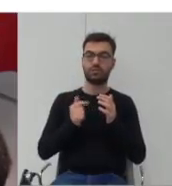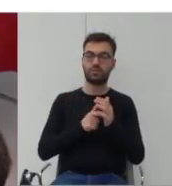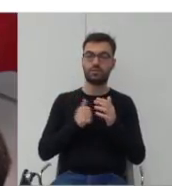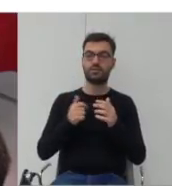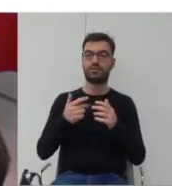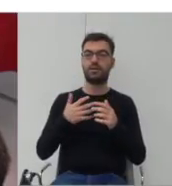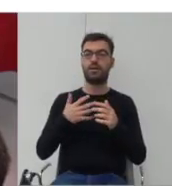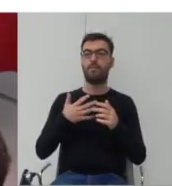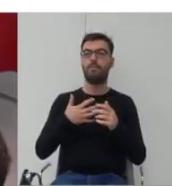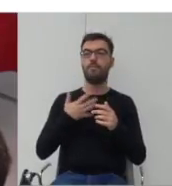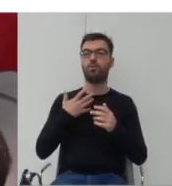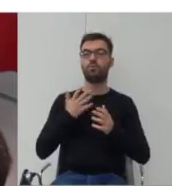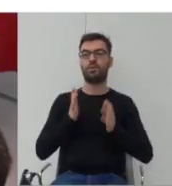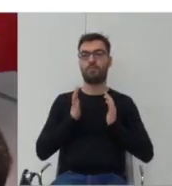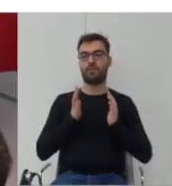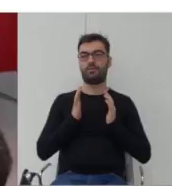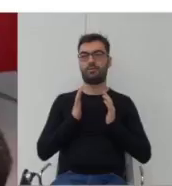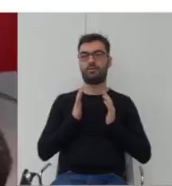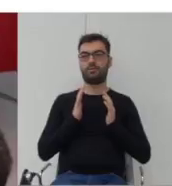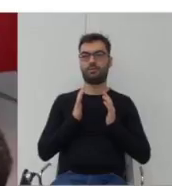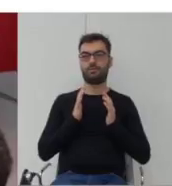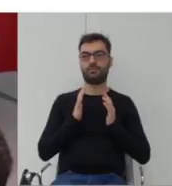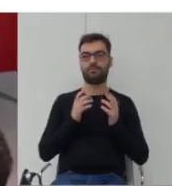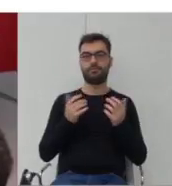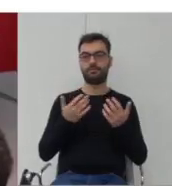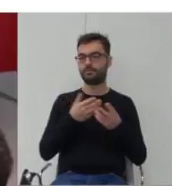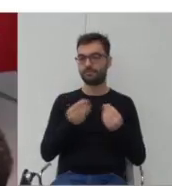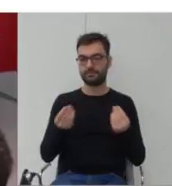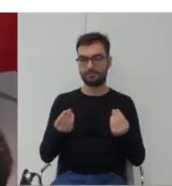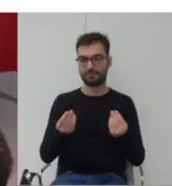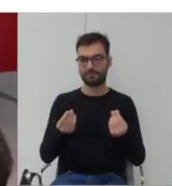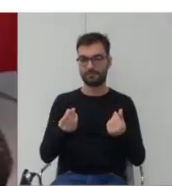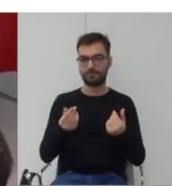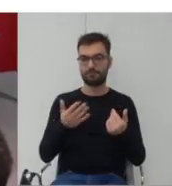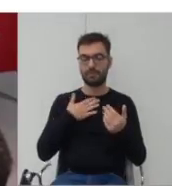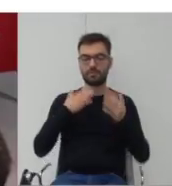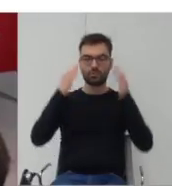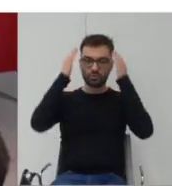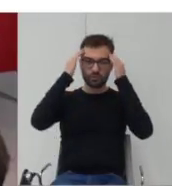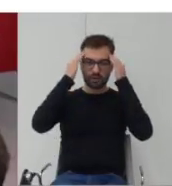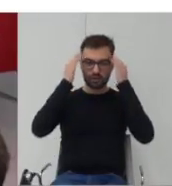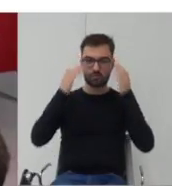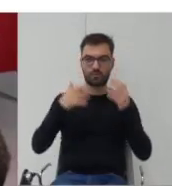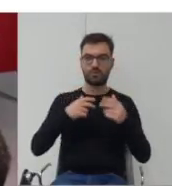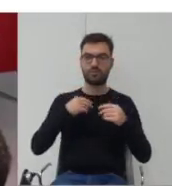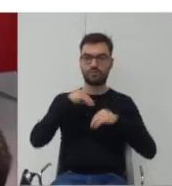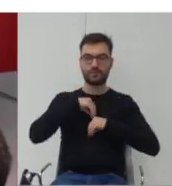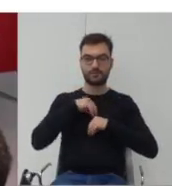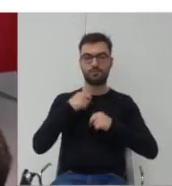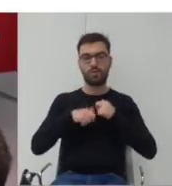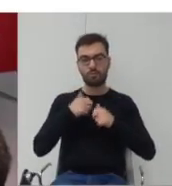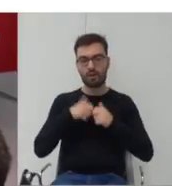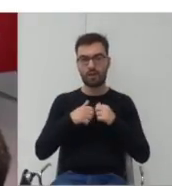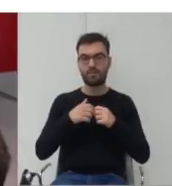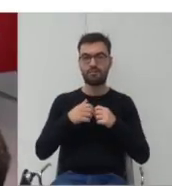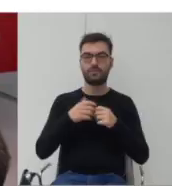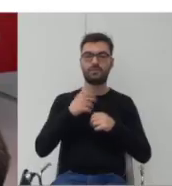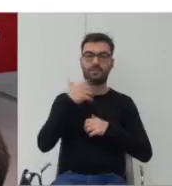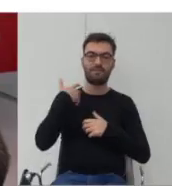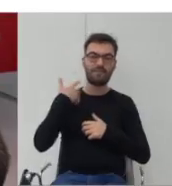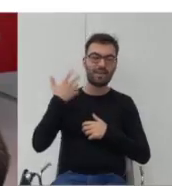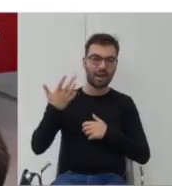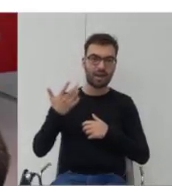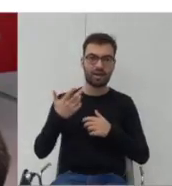poczucie bezpieczeństwa. Stajemy się bardziej świadomi swojej ułomności i po prostu obawiamy się, co się stanie,